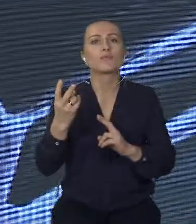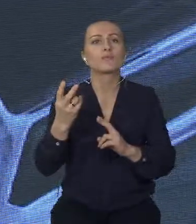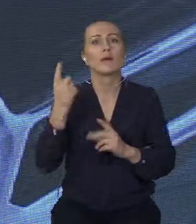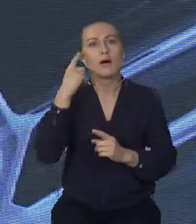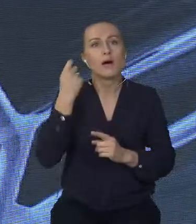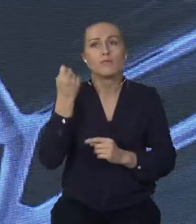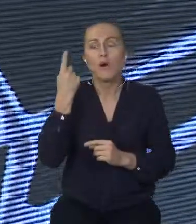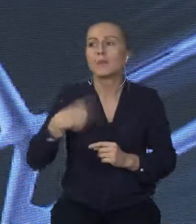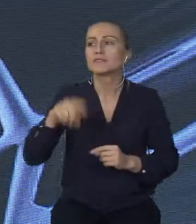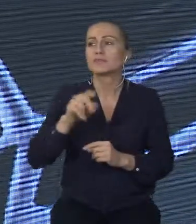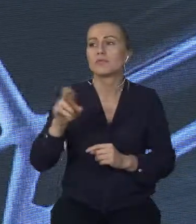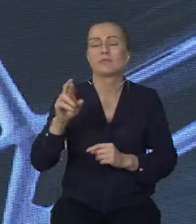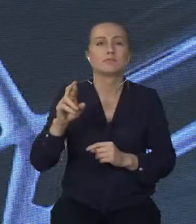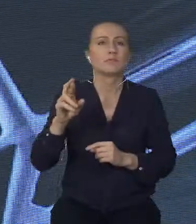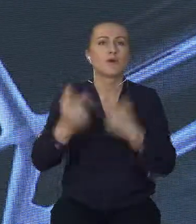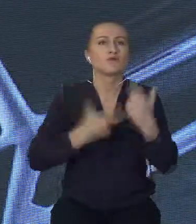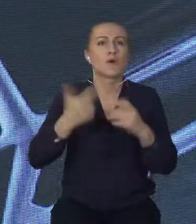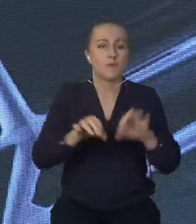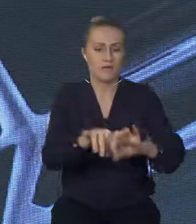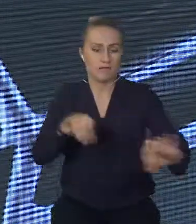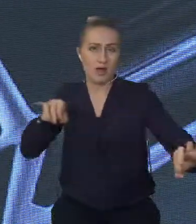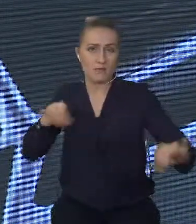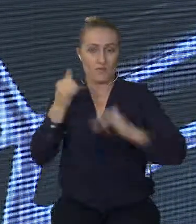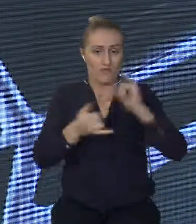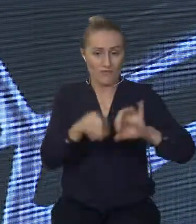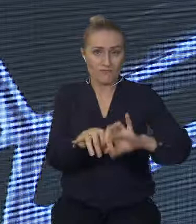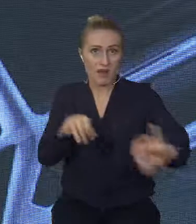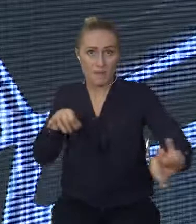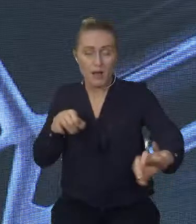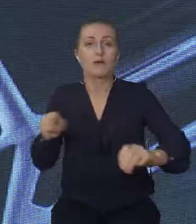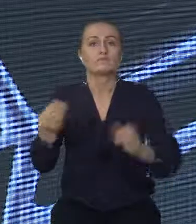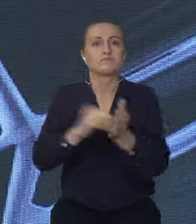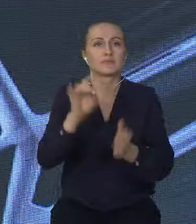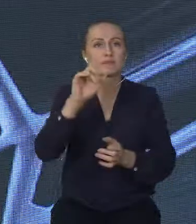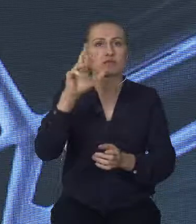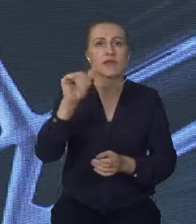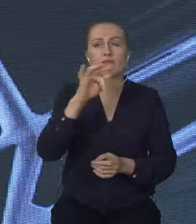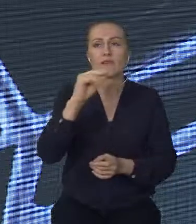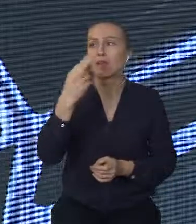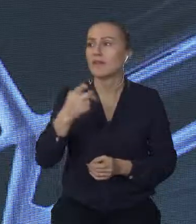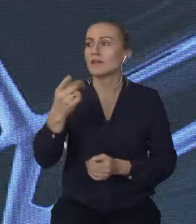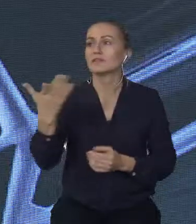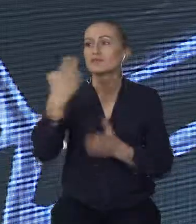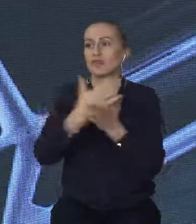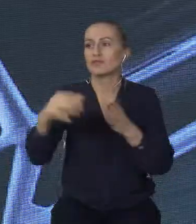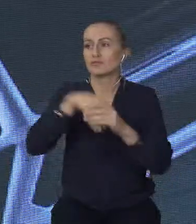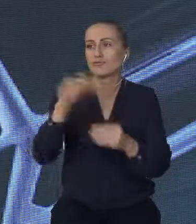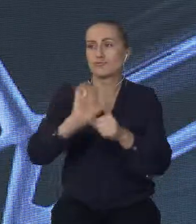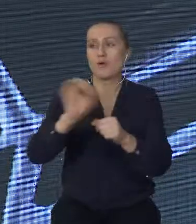ramę rowerową z grafenem, która była przedmiotem naszego projektu. Nasza firma